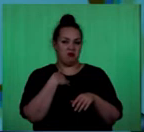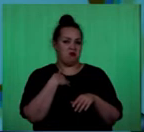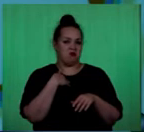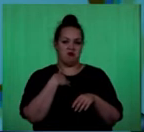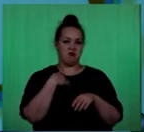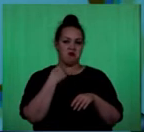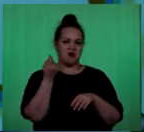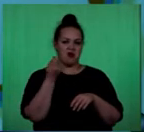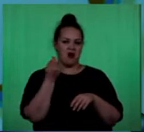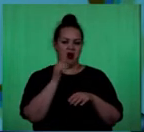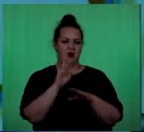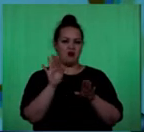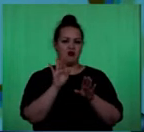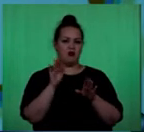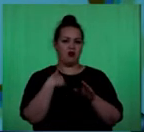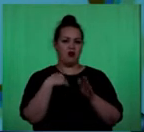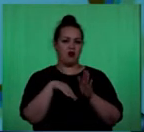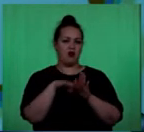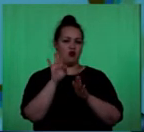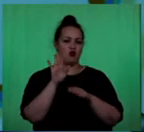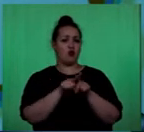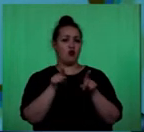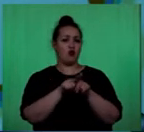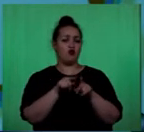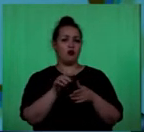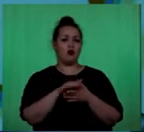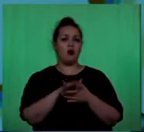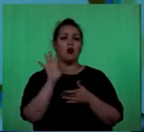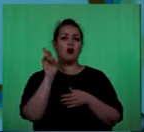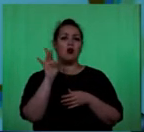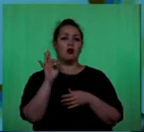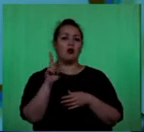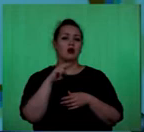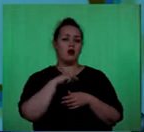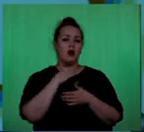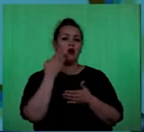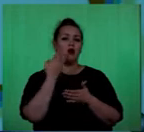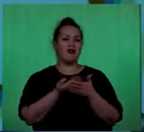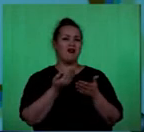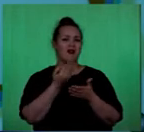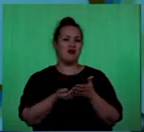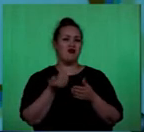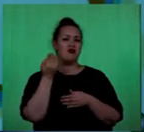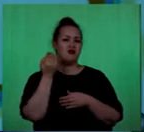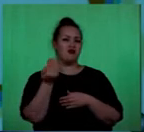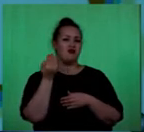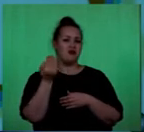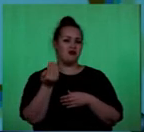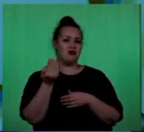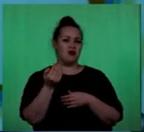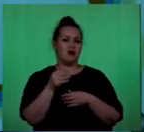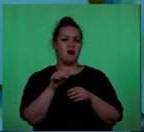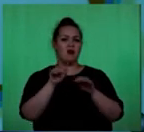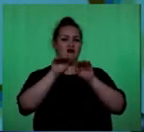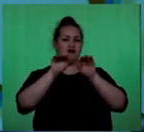карлсон потому что я лучший в мире летун но я не советовал бы увальню похожему на мешок